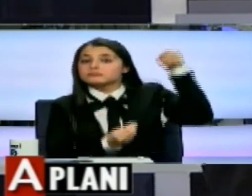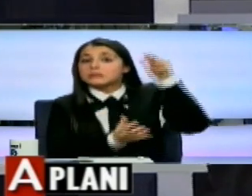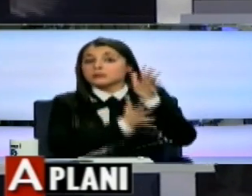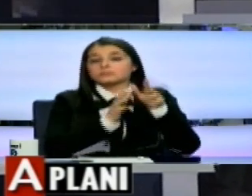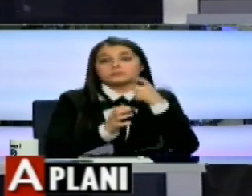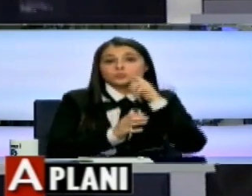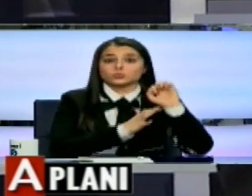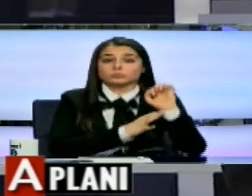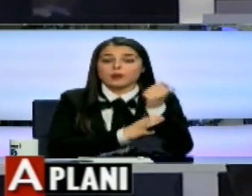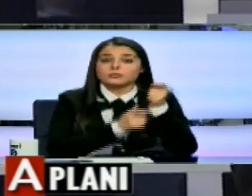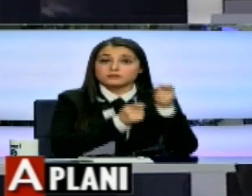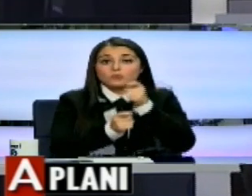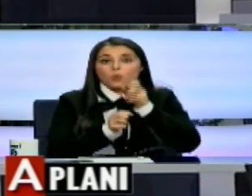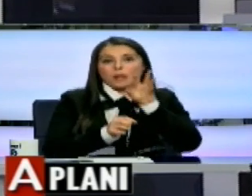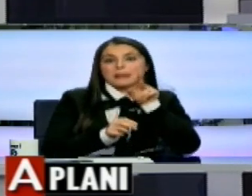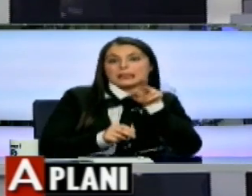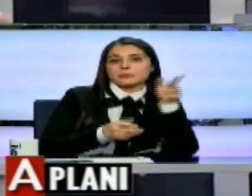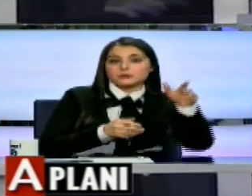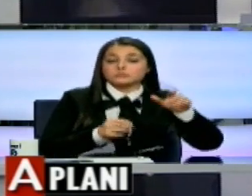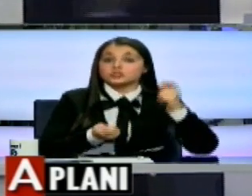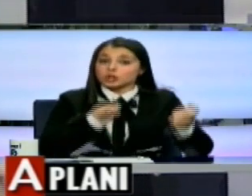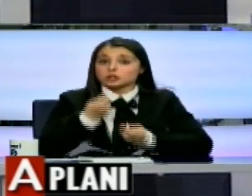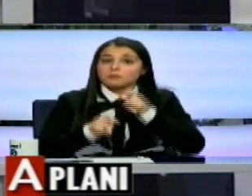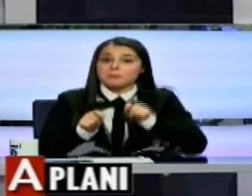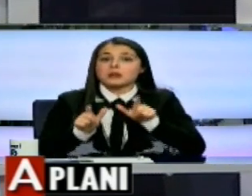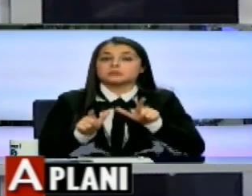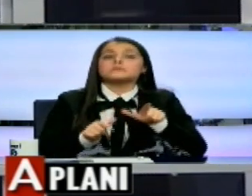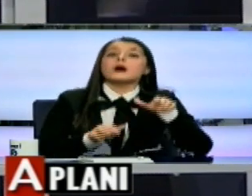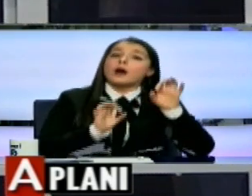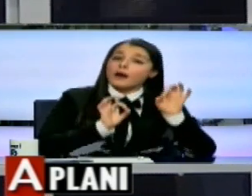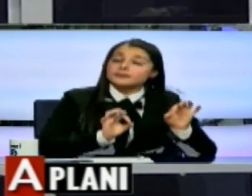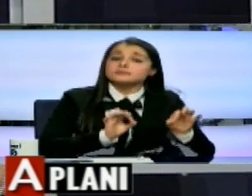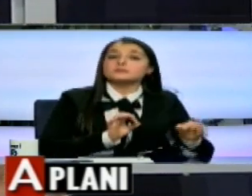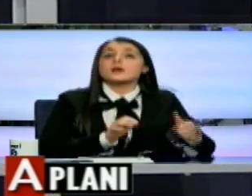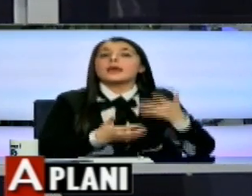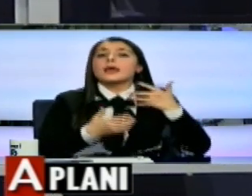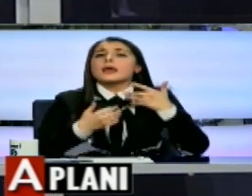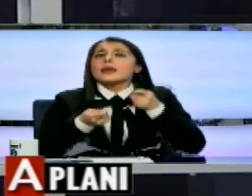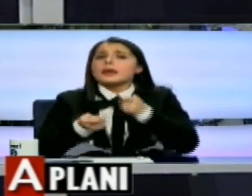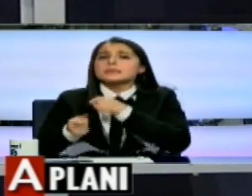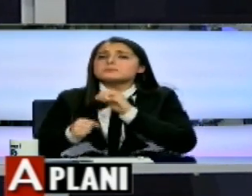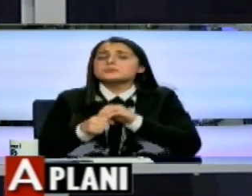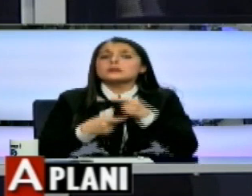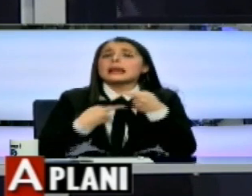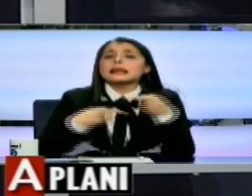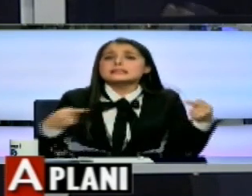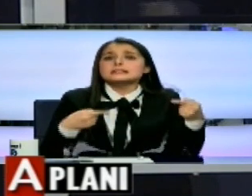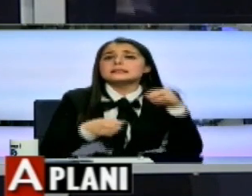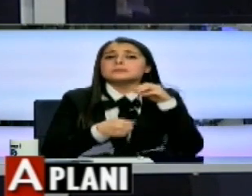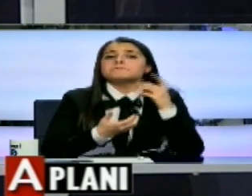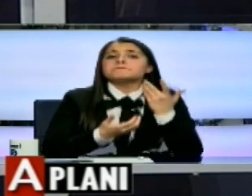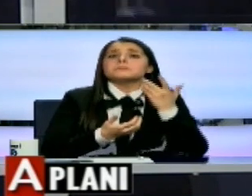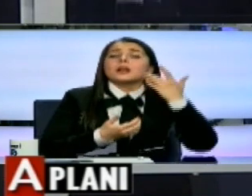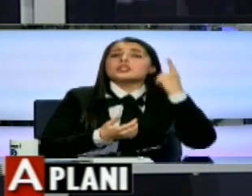için de bir altyapının oluşturulması gerekiyor. Ve yine eğitim için önemli bir eksiklik.